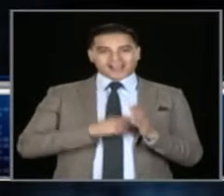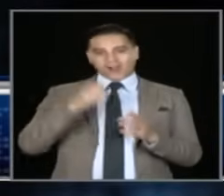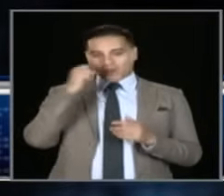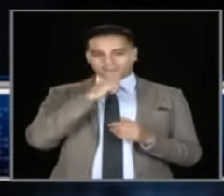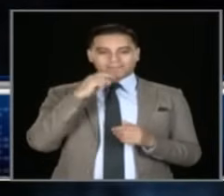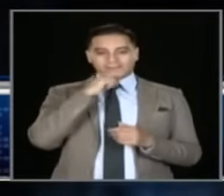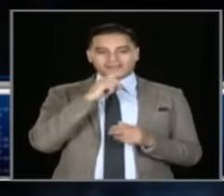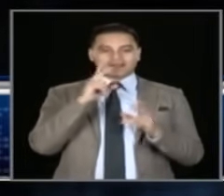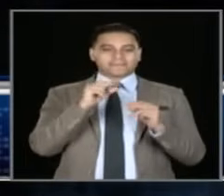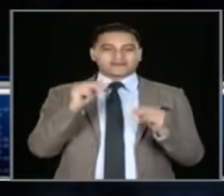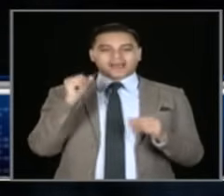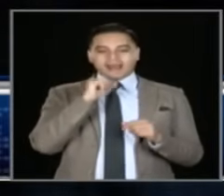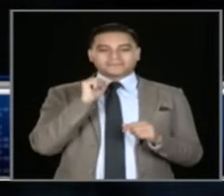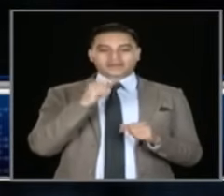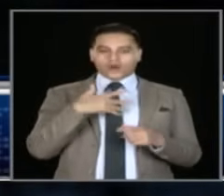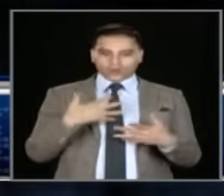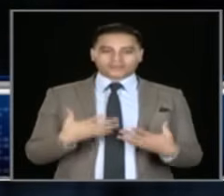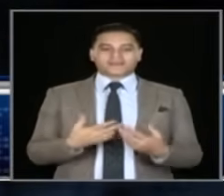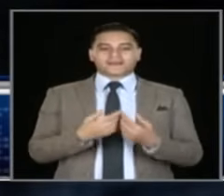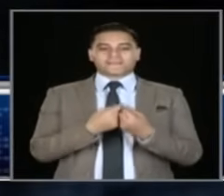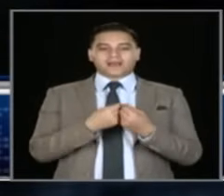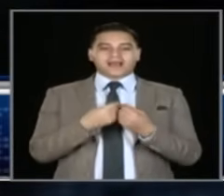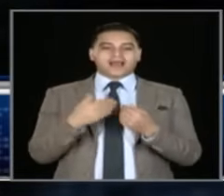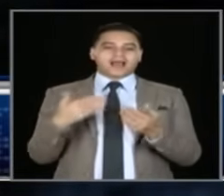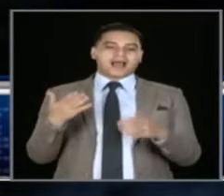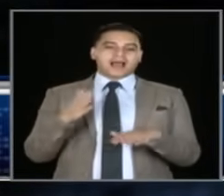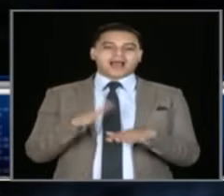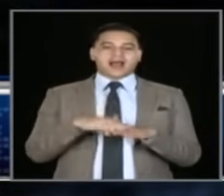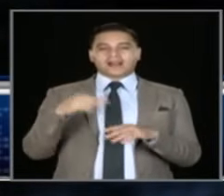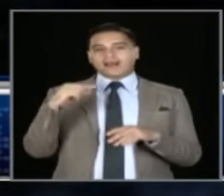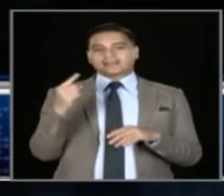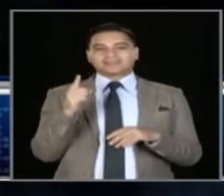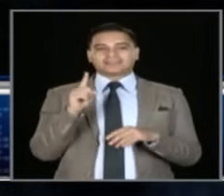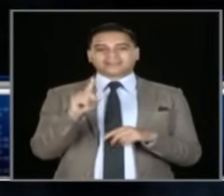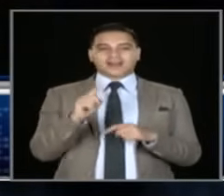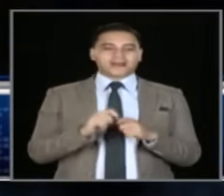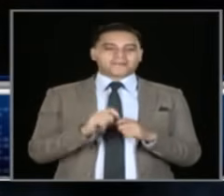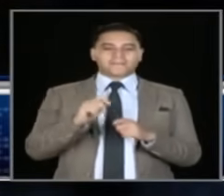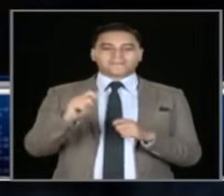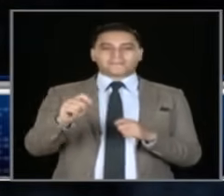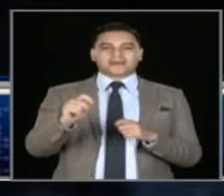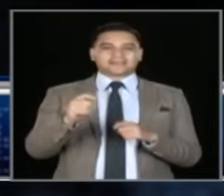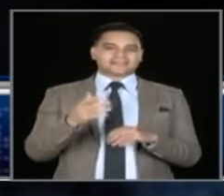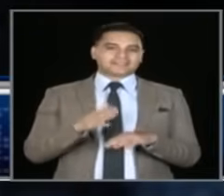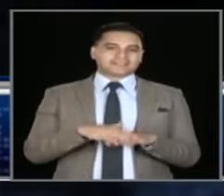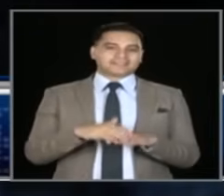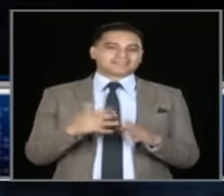من هي أول مطربة لبنانية غنت خدني معك على ضرب